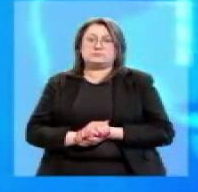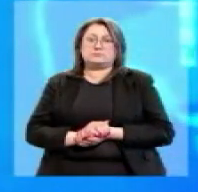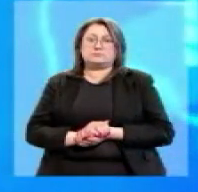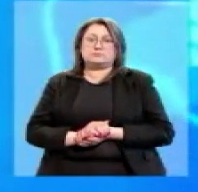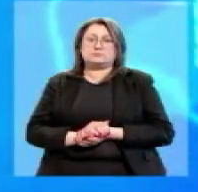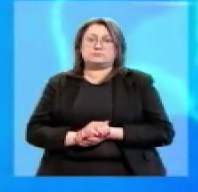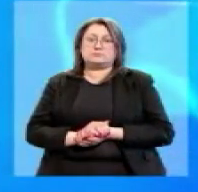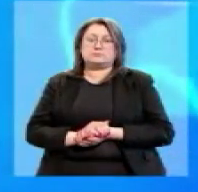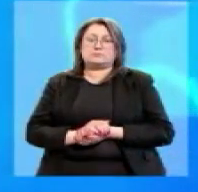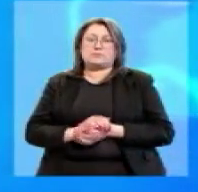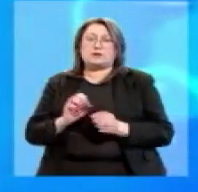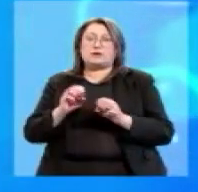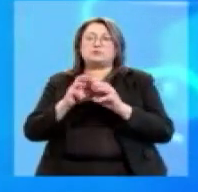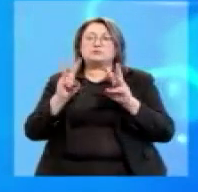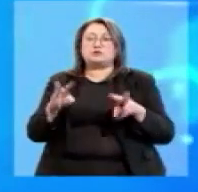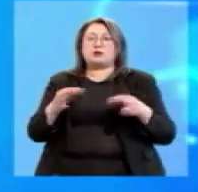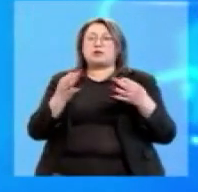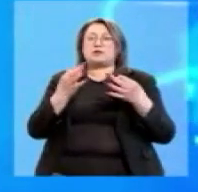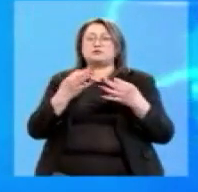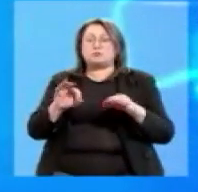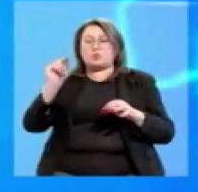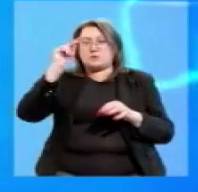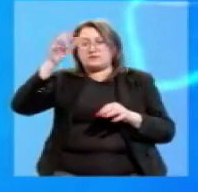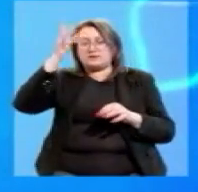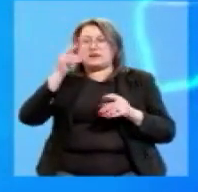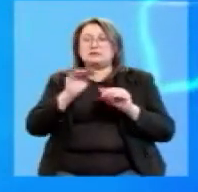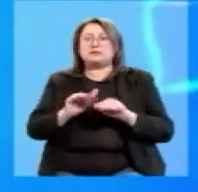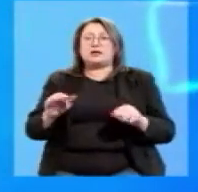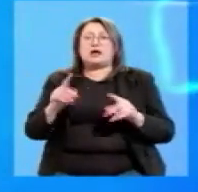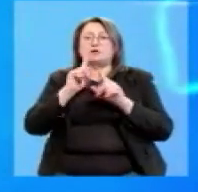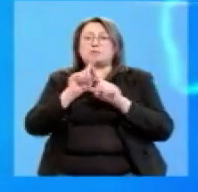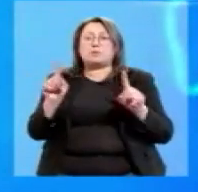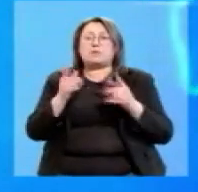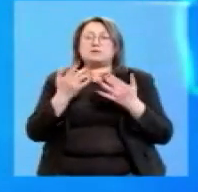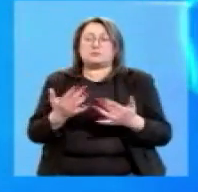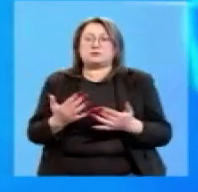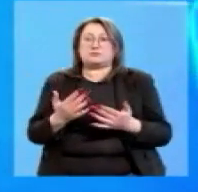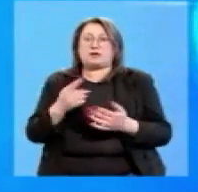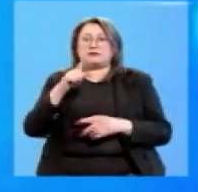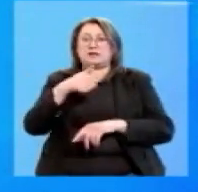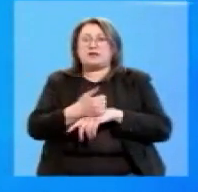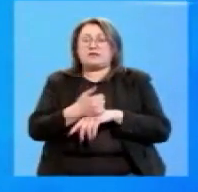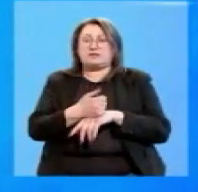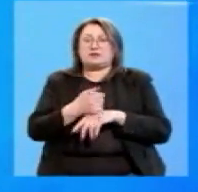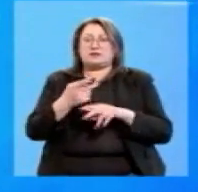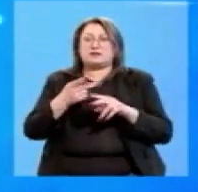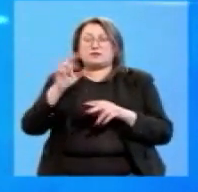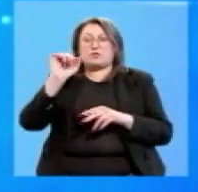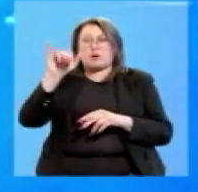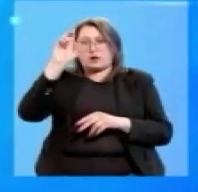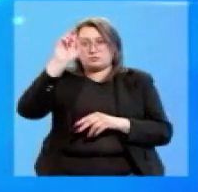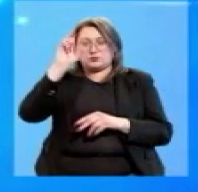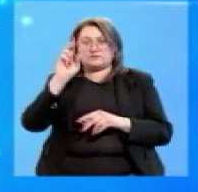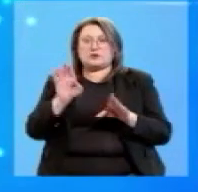Ерекше қажеттілігі бар балалар үшін қолжетімді білім беру мемлекеттің басты басымдықтарының бірі болып табылады. Мұндай білім беру мүмкіндігі